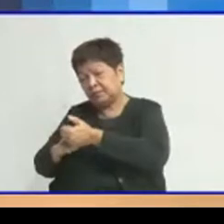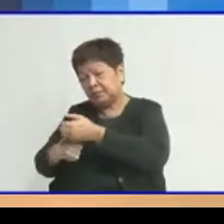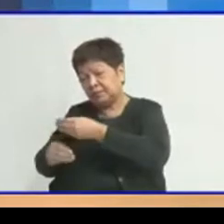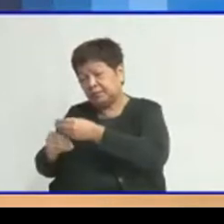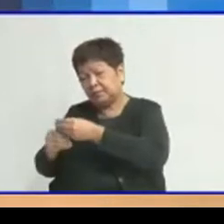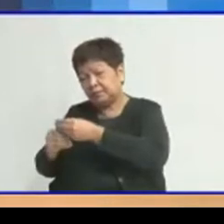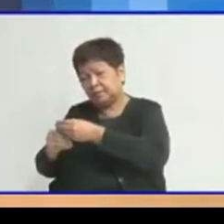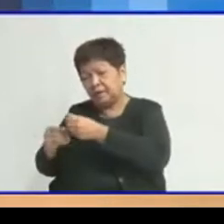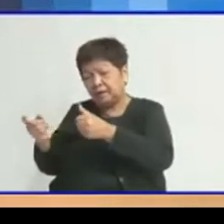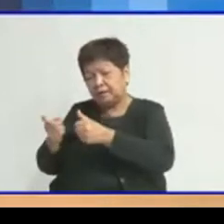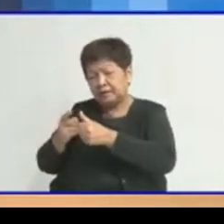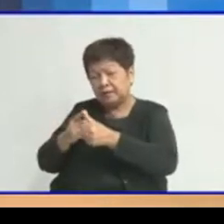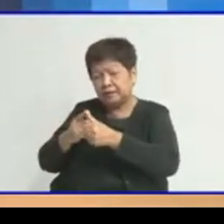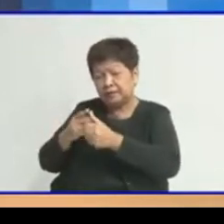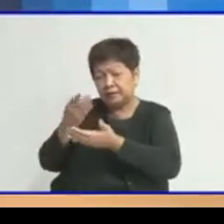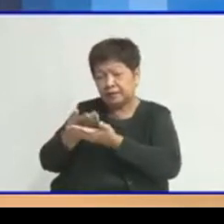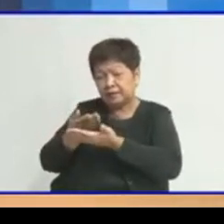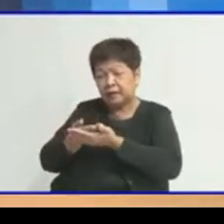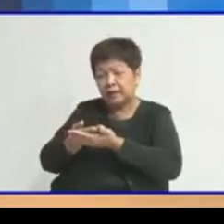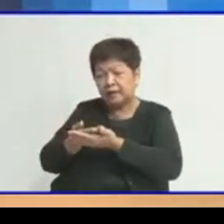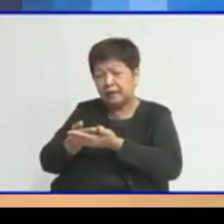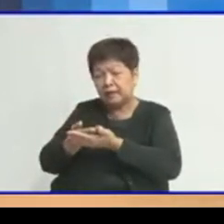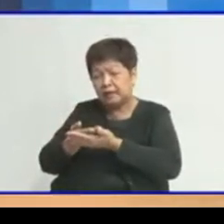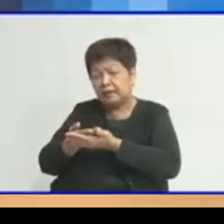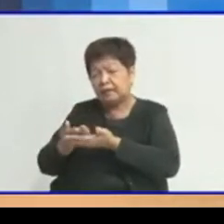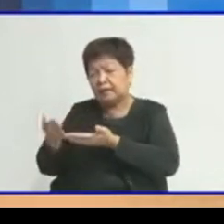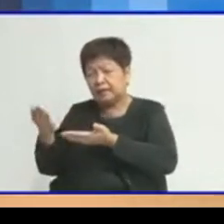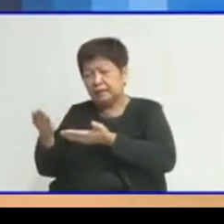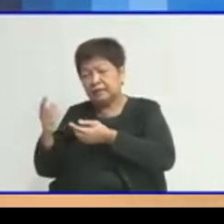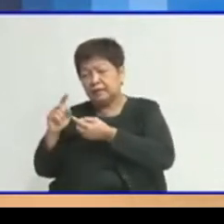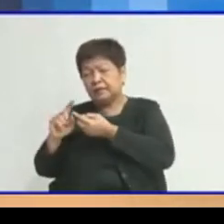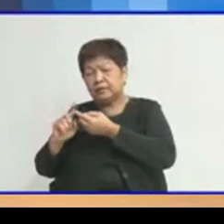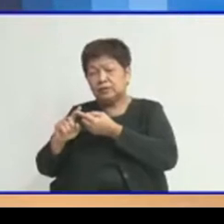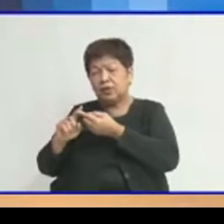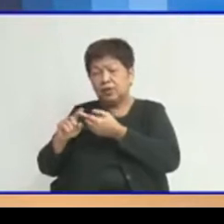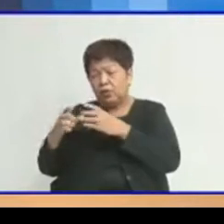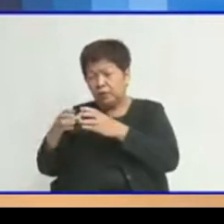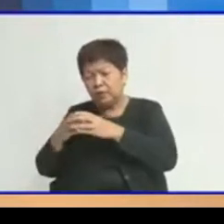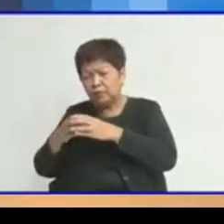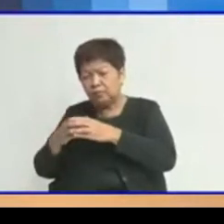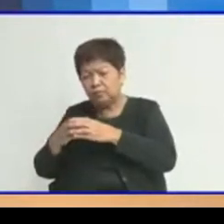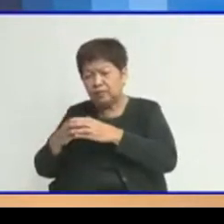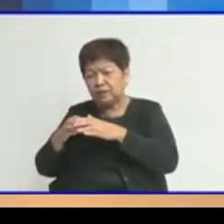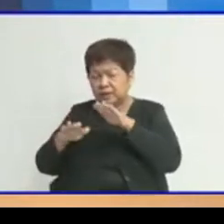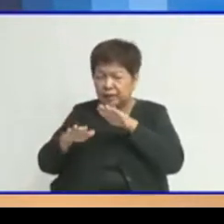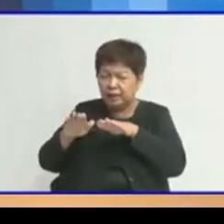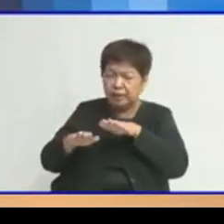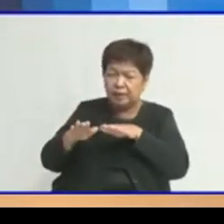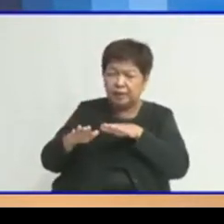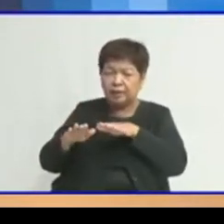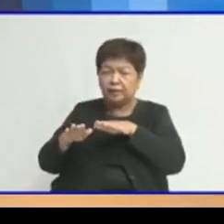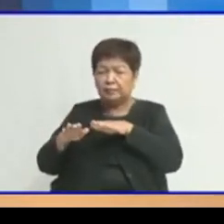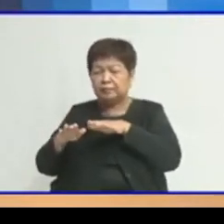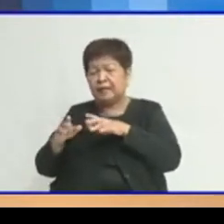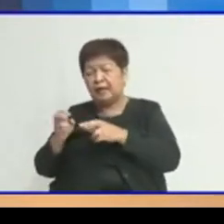เงินเองหรือว่าสำหรับเคสที่มีความเปราะบางมีความจำเป็นต่างๆเนี่ยค่ะก็มีโปรแกรมที่ได้ทำงานร่วมกันกับ